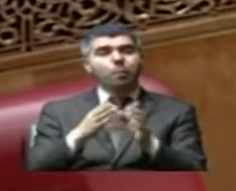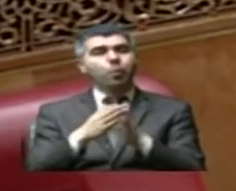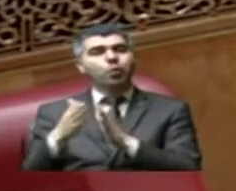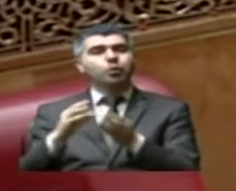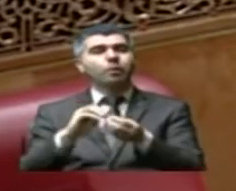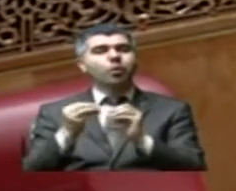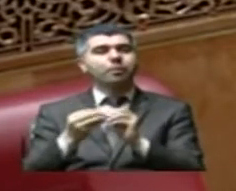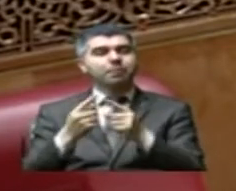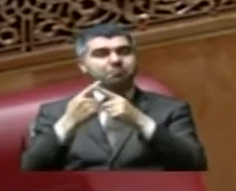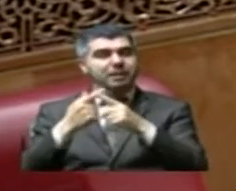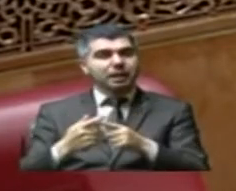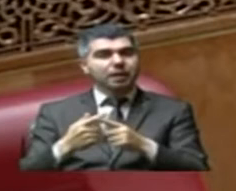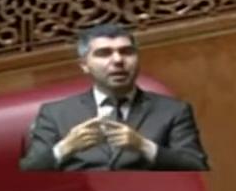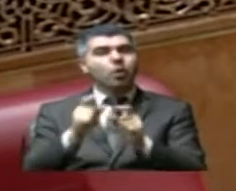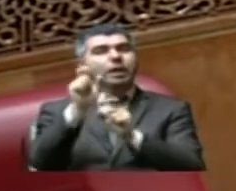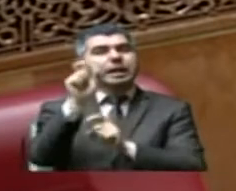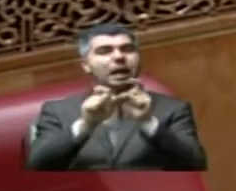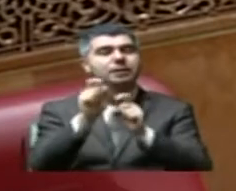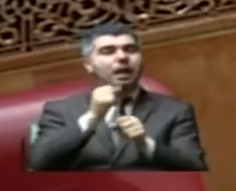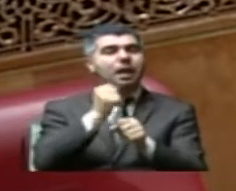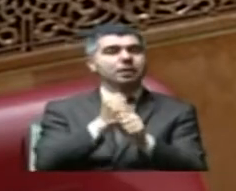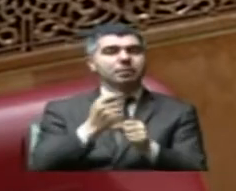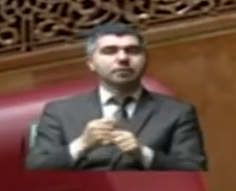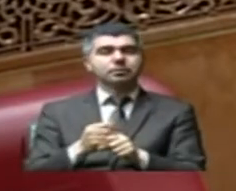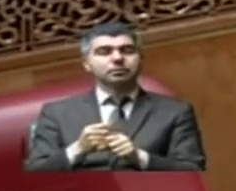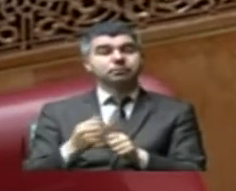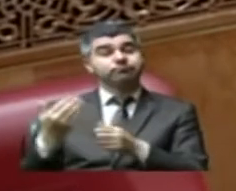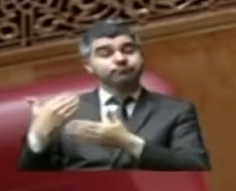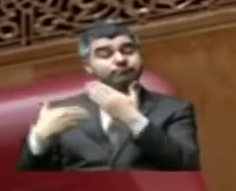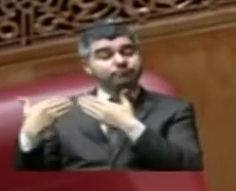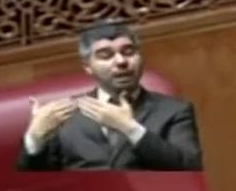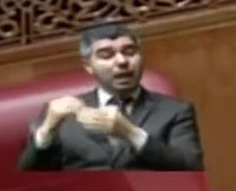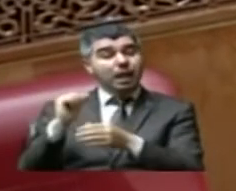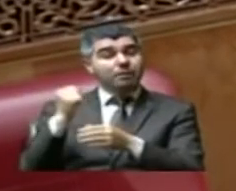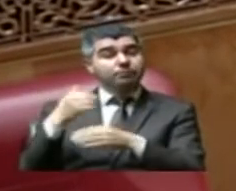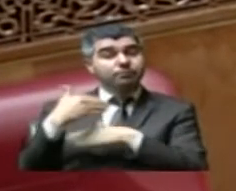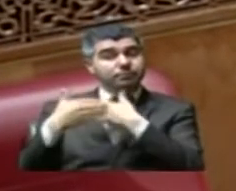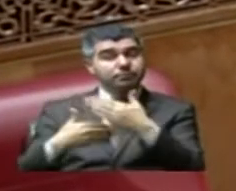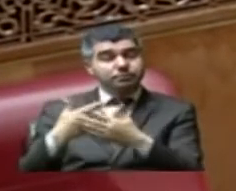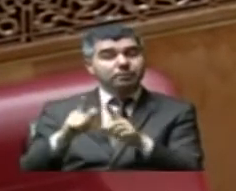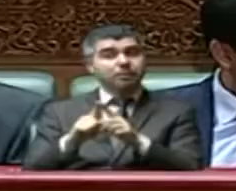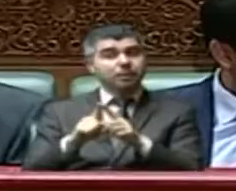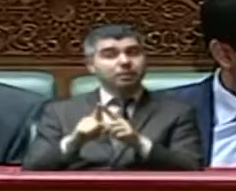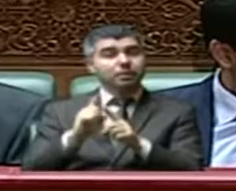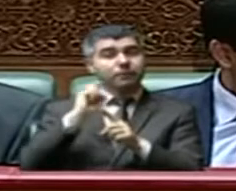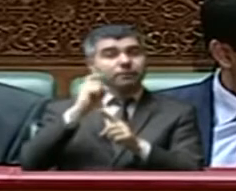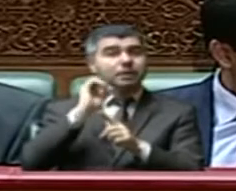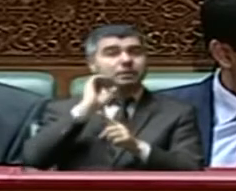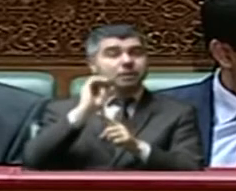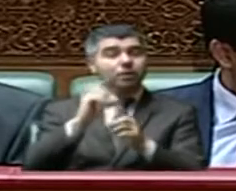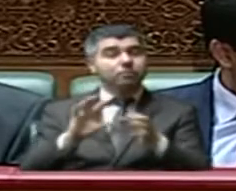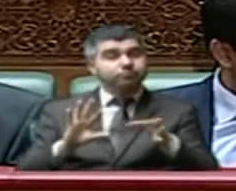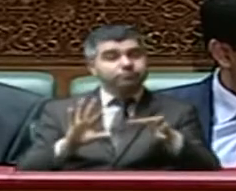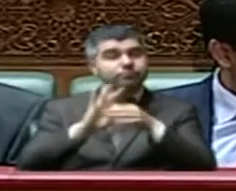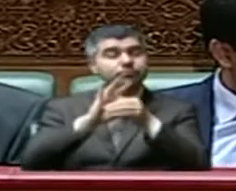بالمستخدمين. وخلال السنوات القليلة الماضية بذلت الشركة مجهودات كبيرة لتحسين أوضاع أجراء الشركات المتعاقدة، لأن هذو